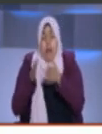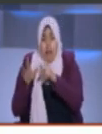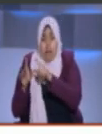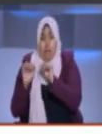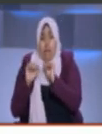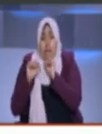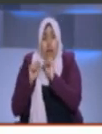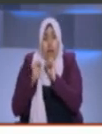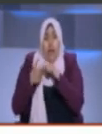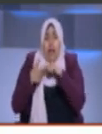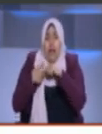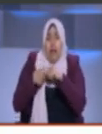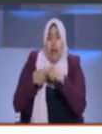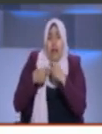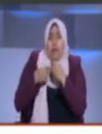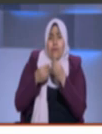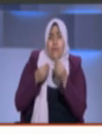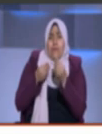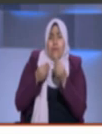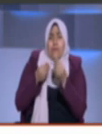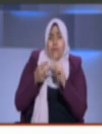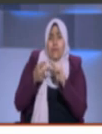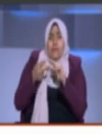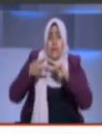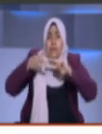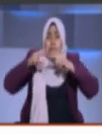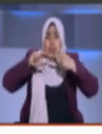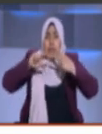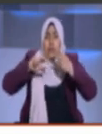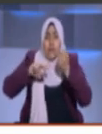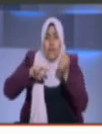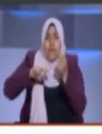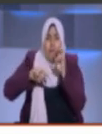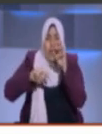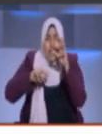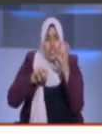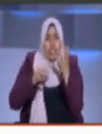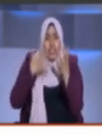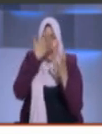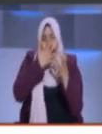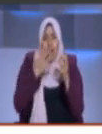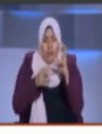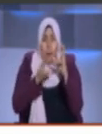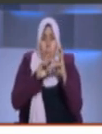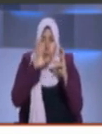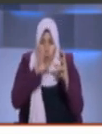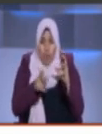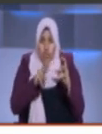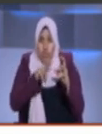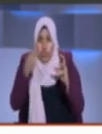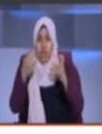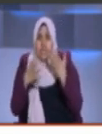علاقة بتحور مثلا للفيروس فيأخذ صورا مختلفة أو أشد خطورة؟